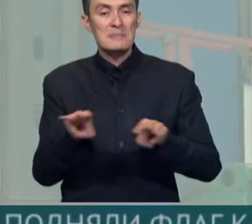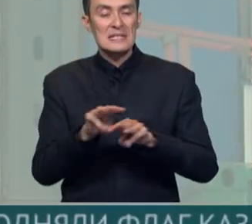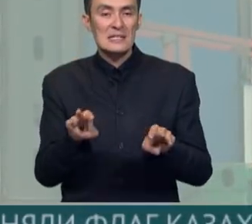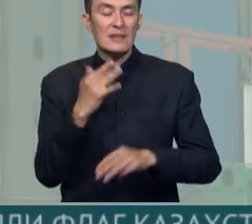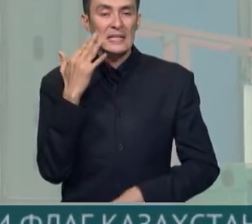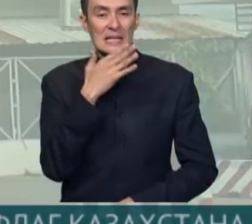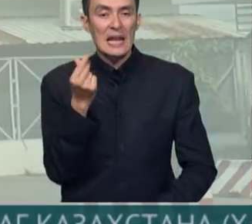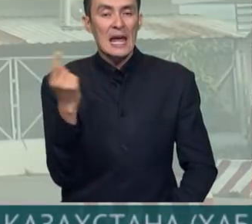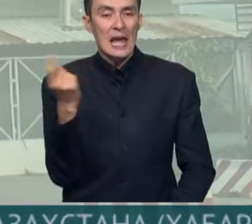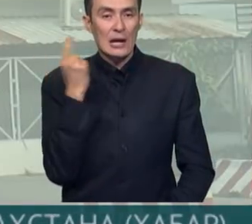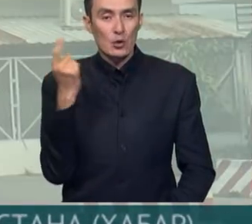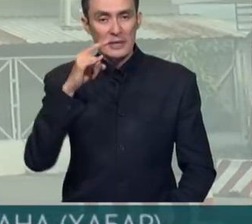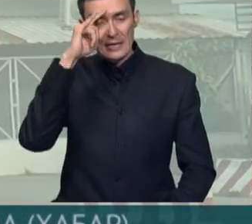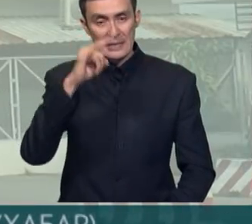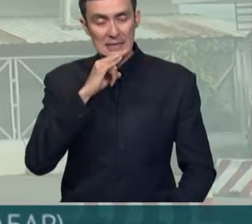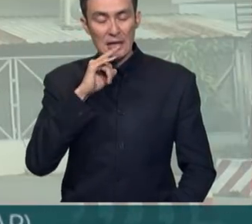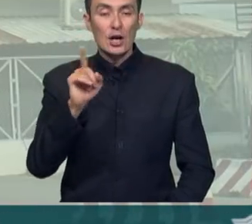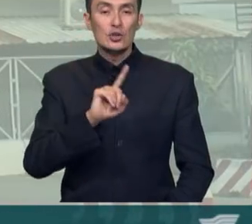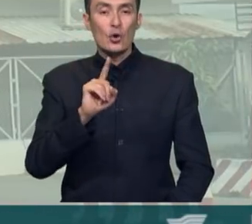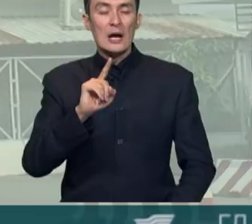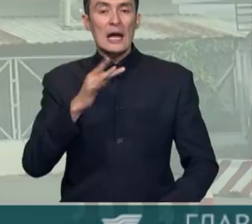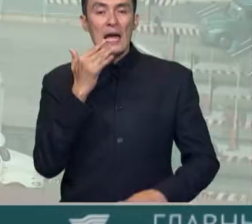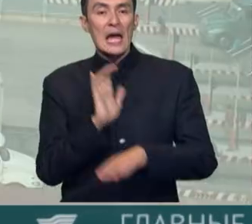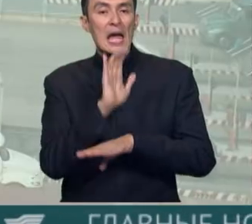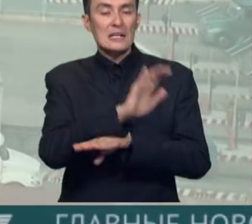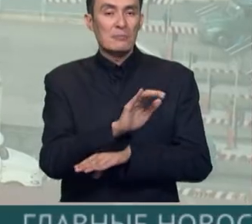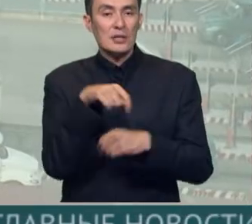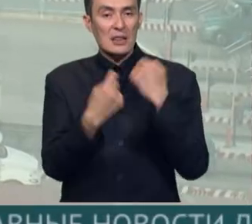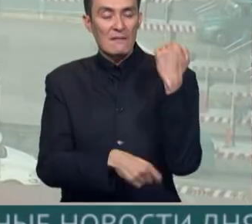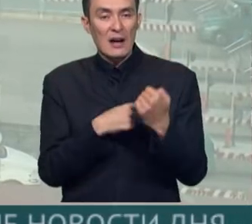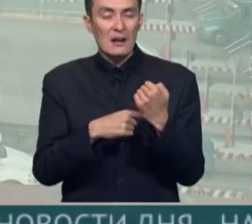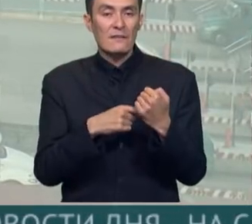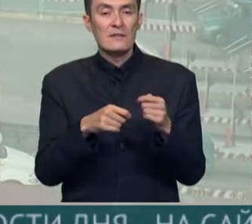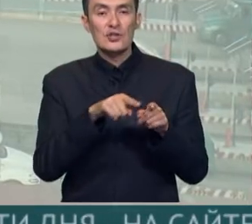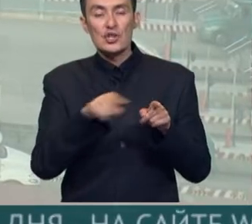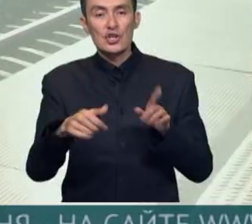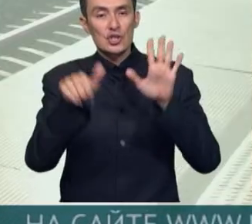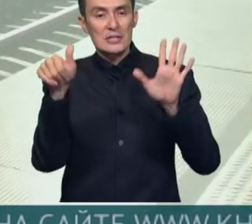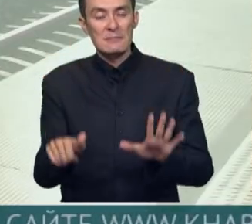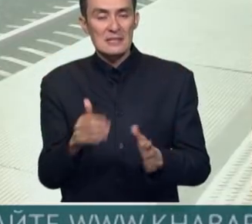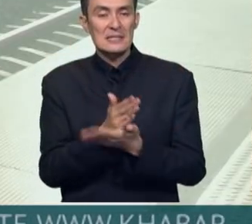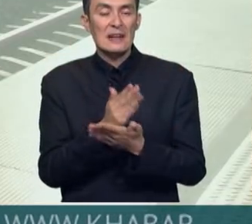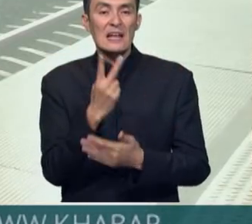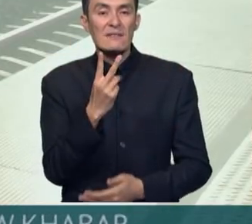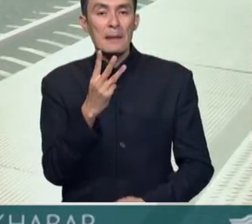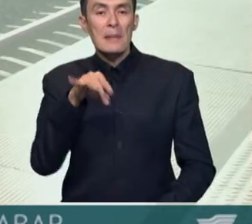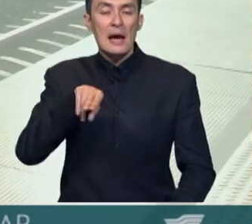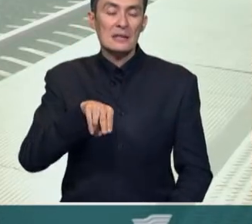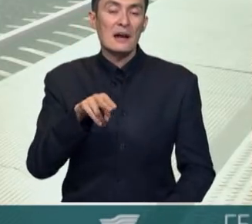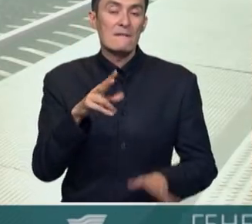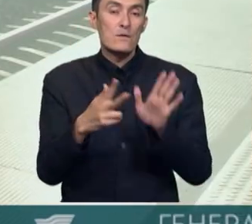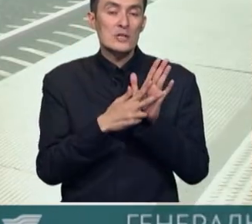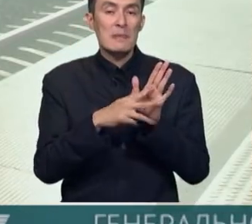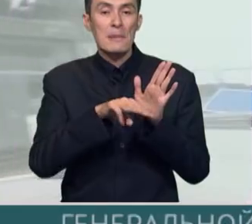Министерство национальной экономики страны. Отмечается, что экспорт продукции за полугодие составил 2 миллиарда